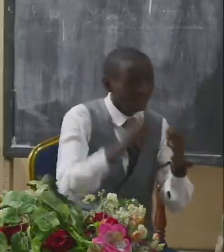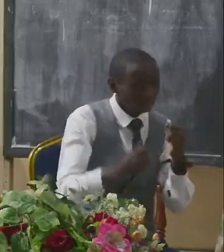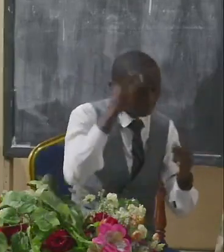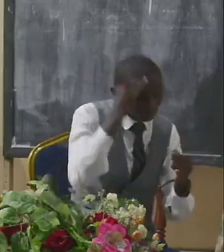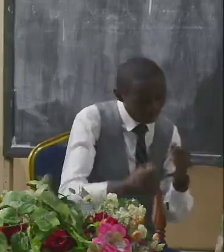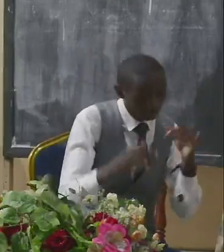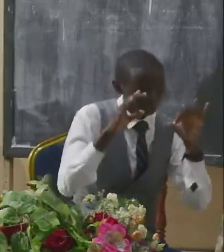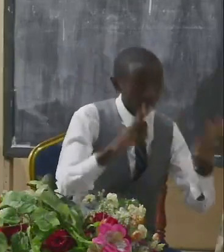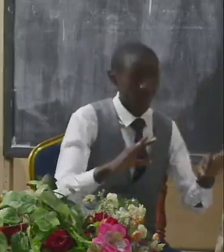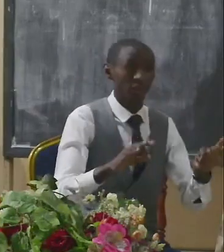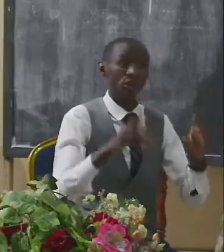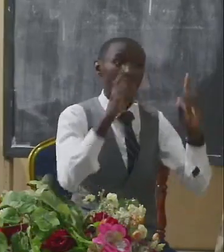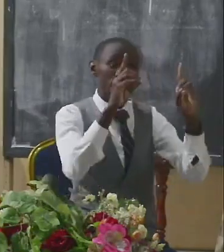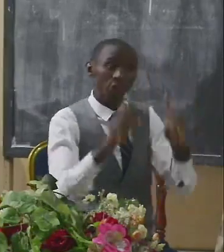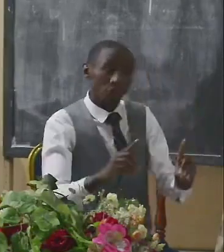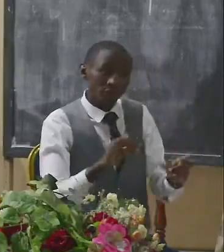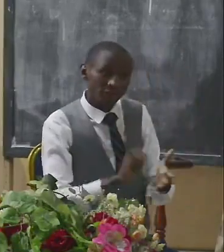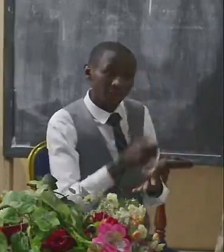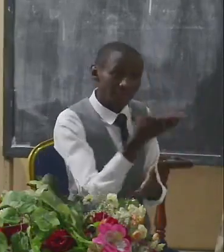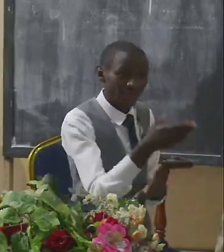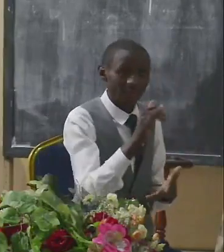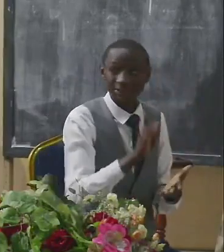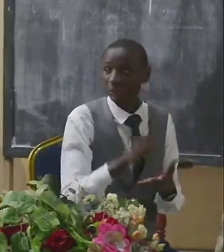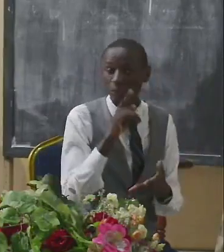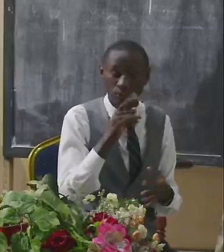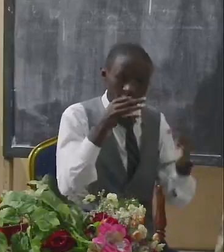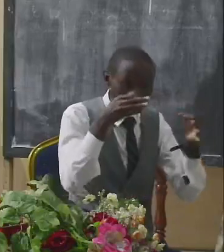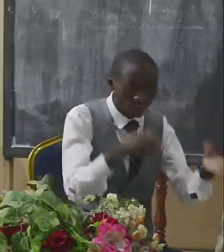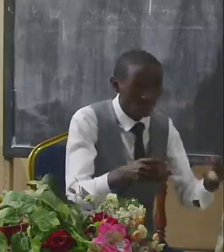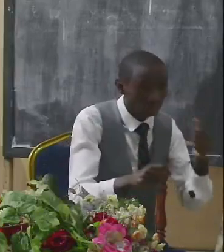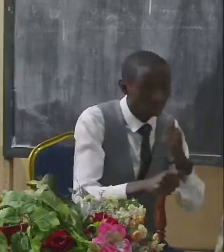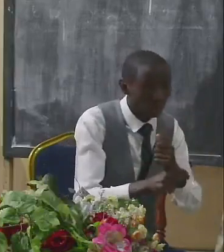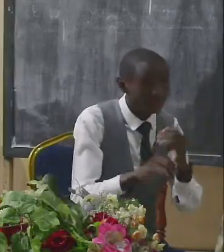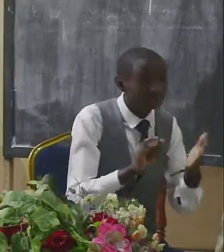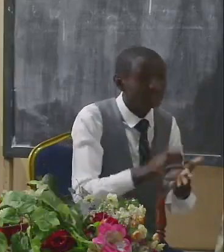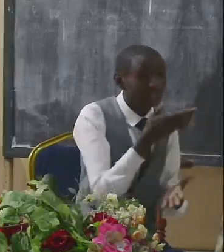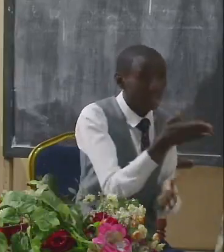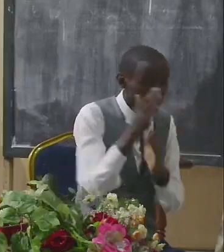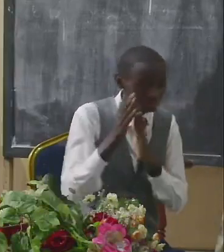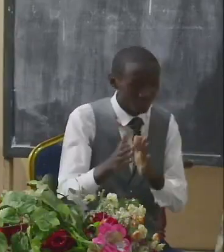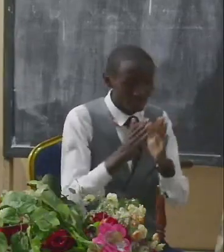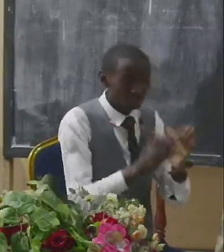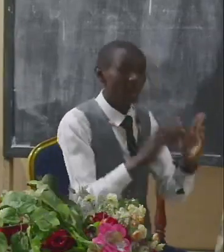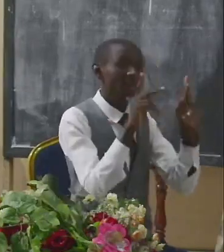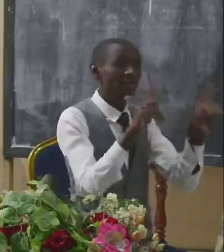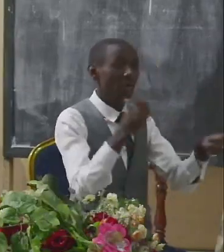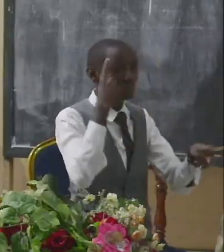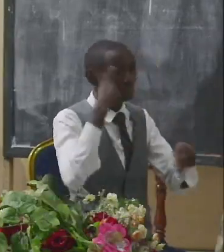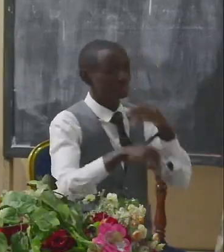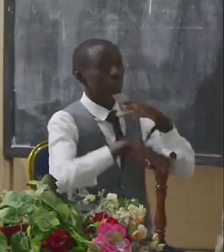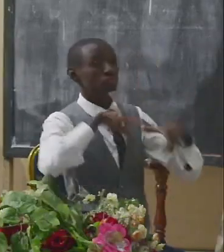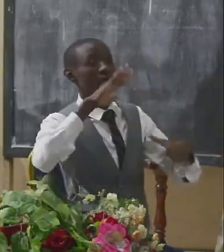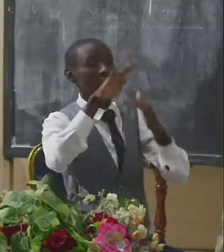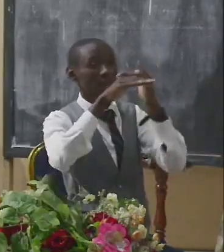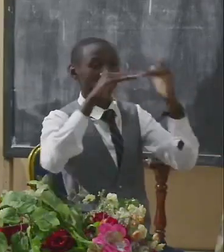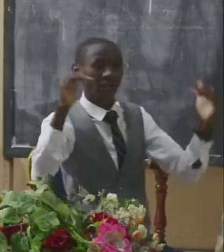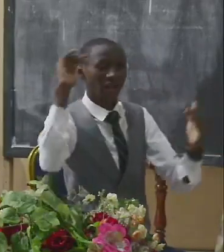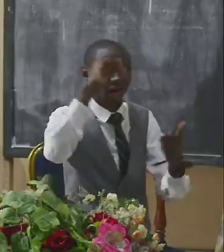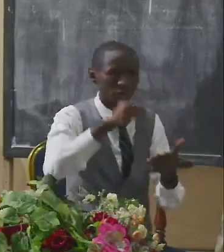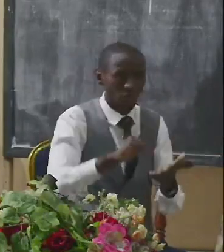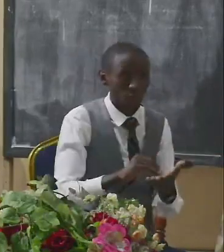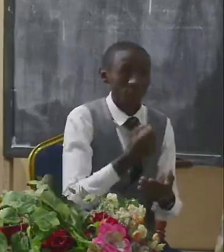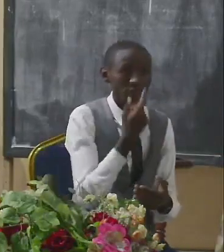Kumwisho mwisho kabisa. Donc ça c'est une fondation. Hii kabisa ni msingi. Ça prépare déjà. Inatayarisha tayari. Et il dit